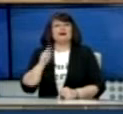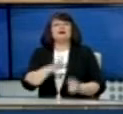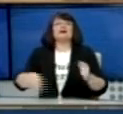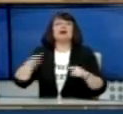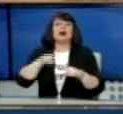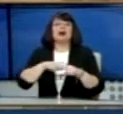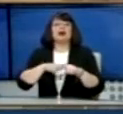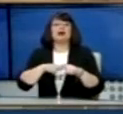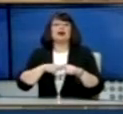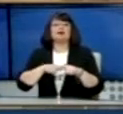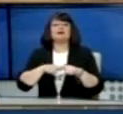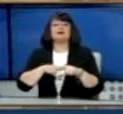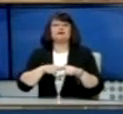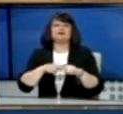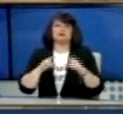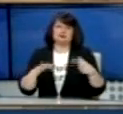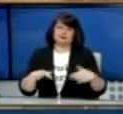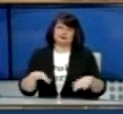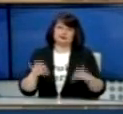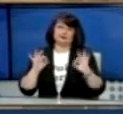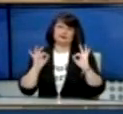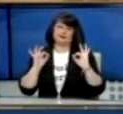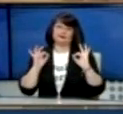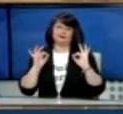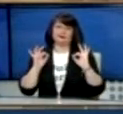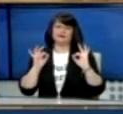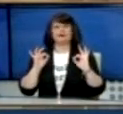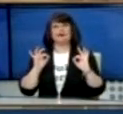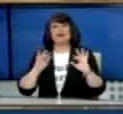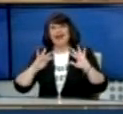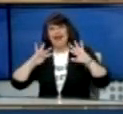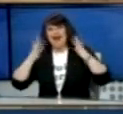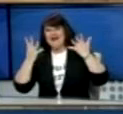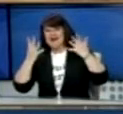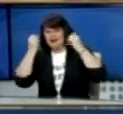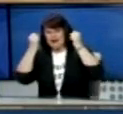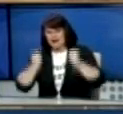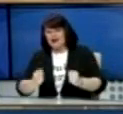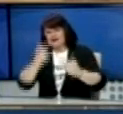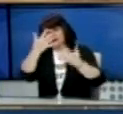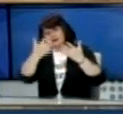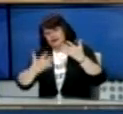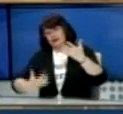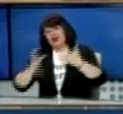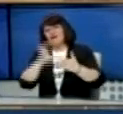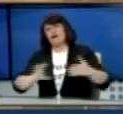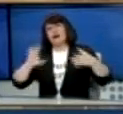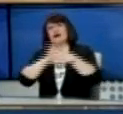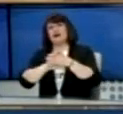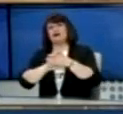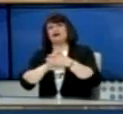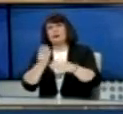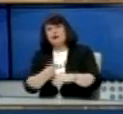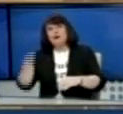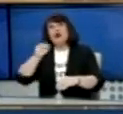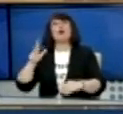πρόωρων εκλογών και θέλω να σας πάω και στο κομμάτι της σημερινής συζήτησης κατόπιν αιτήματος του Πρωθυπουργού με